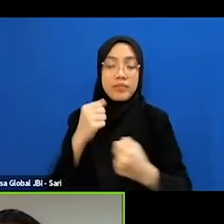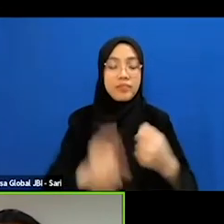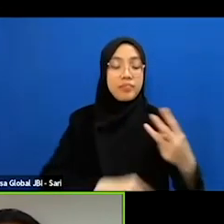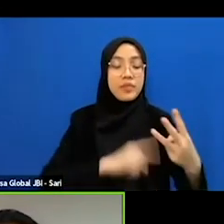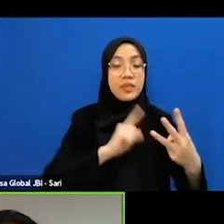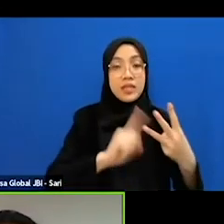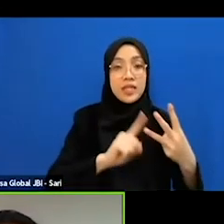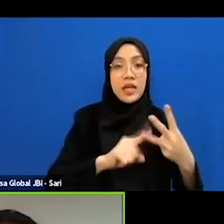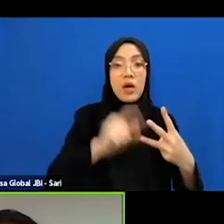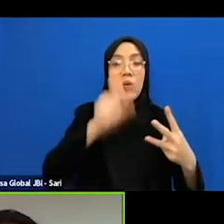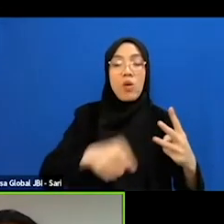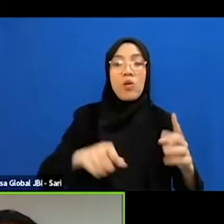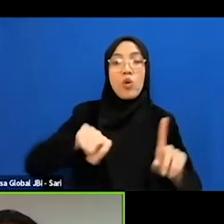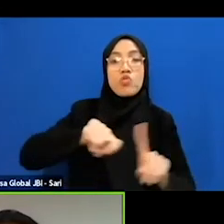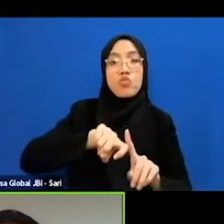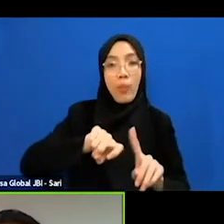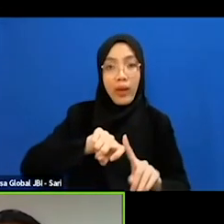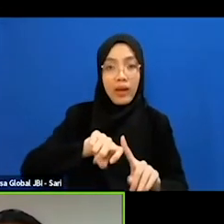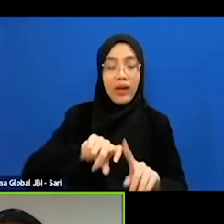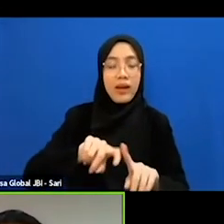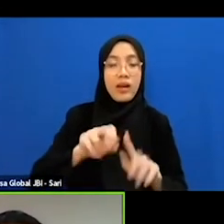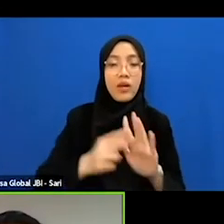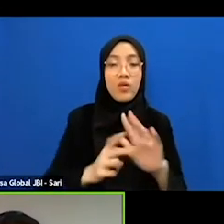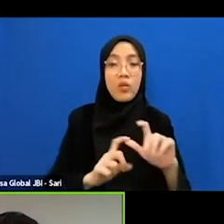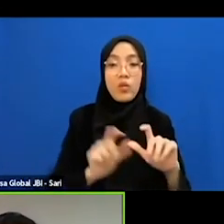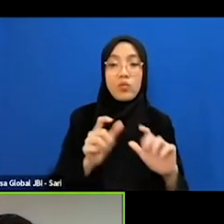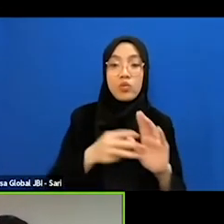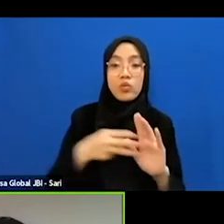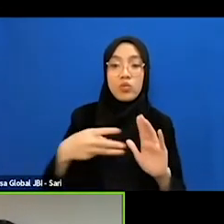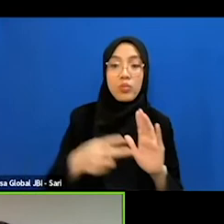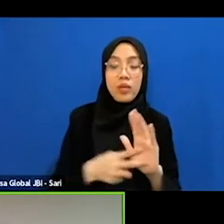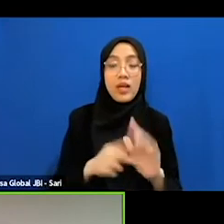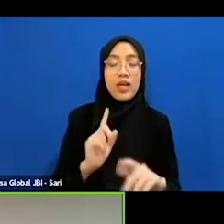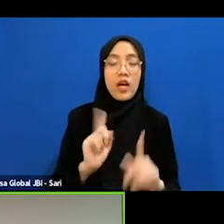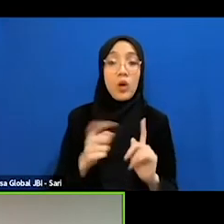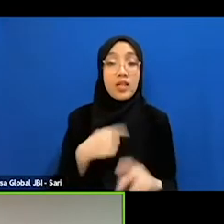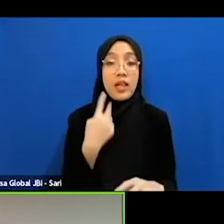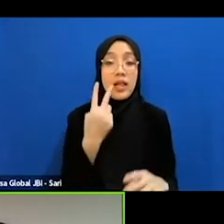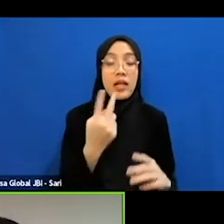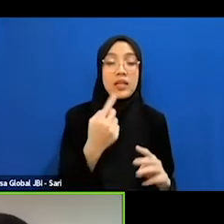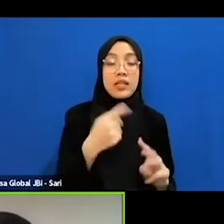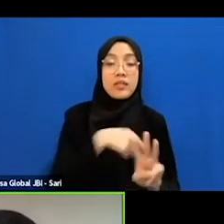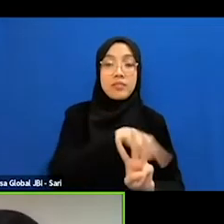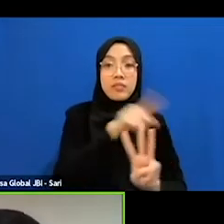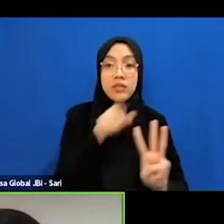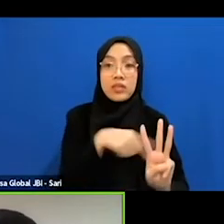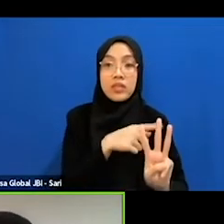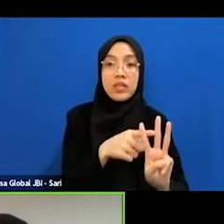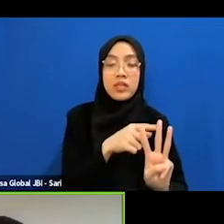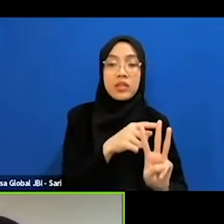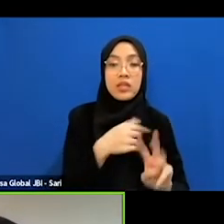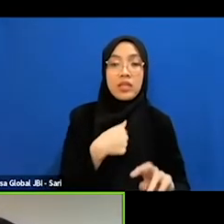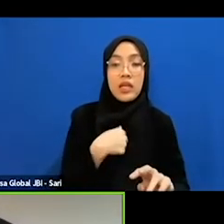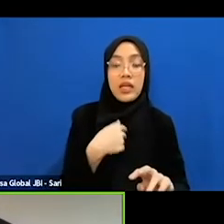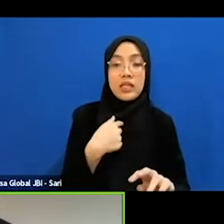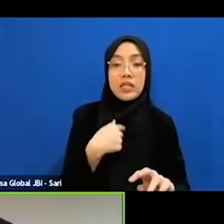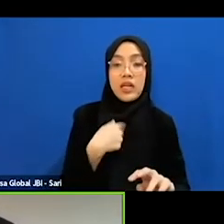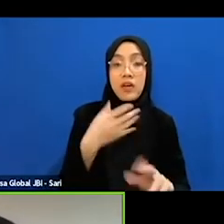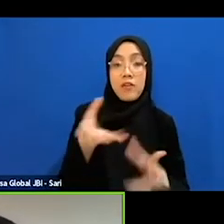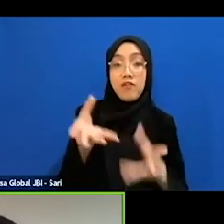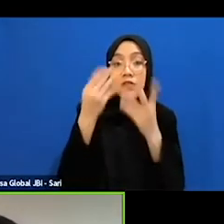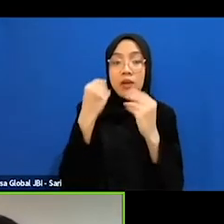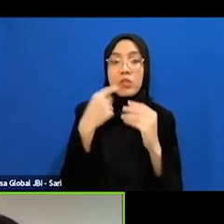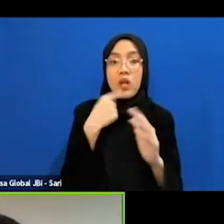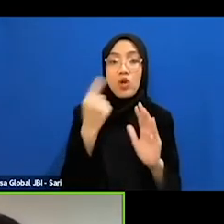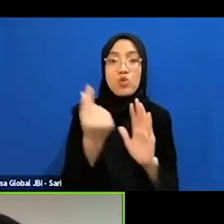barulah konsumen itu Nah kalau kita lihat ya kebetulan yang saya kuasai adalah